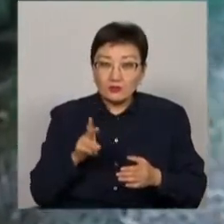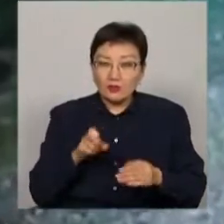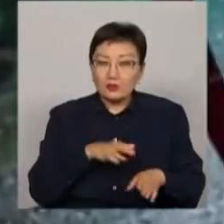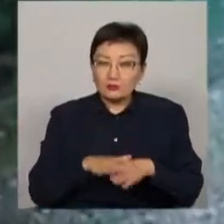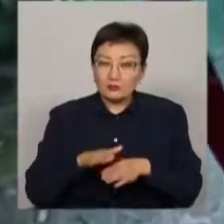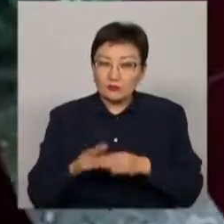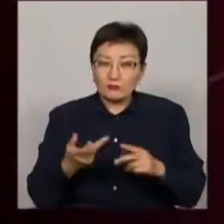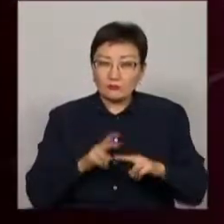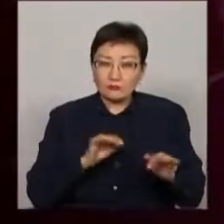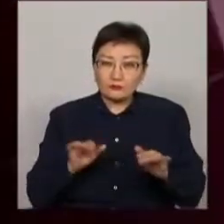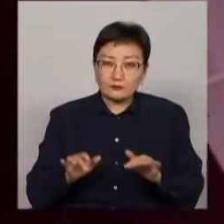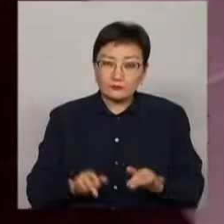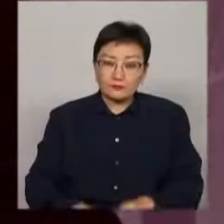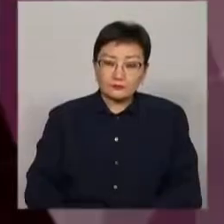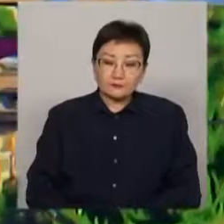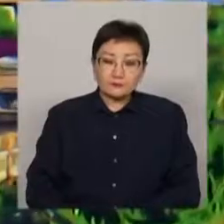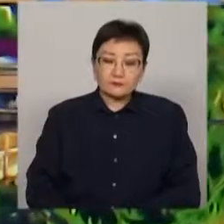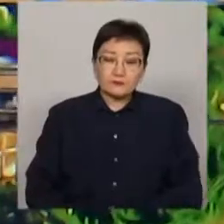asırgan.